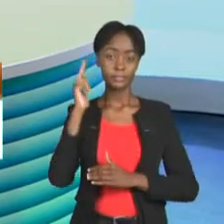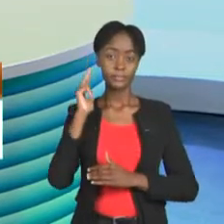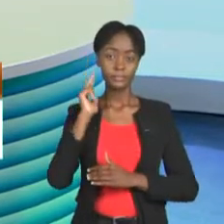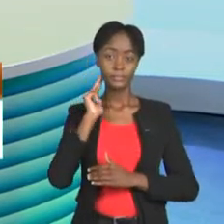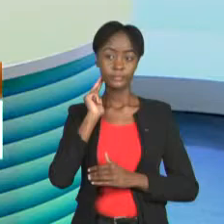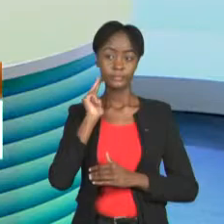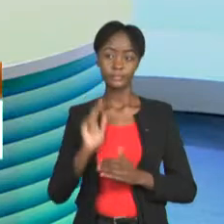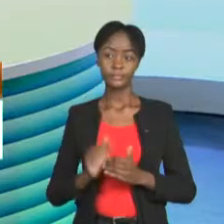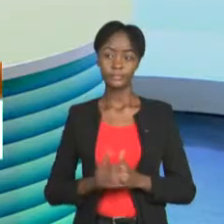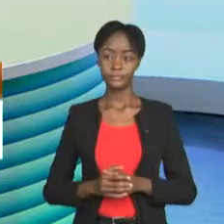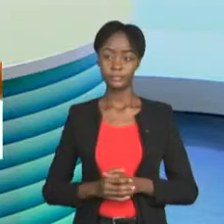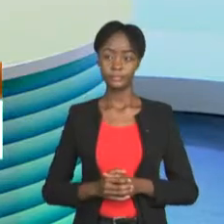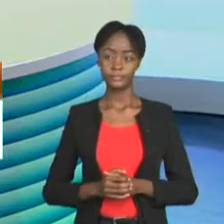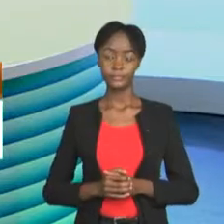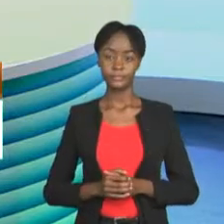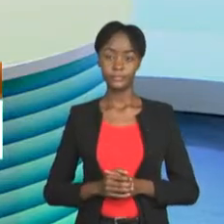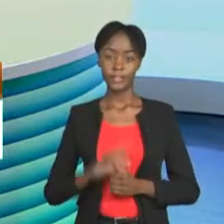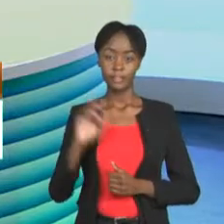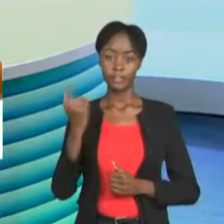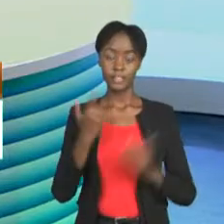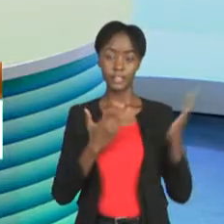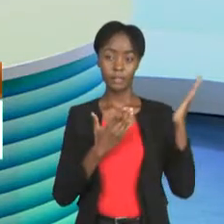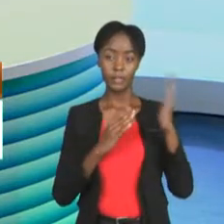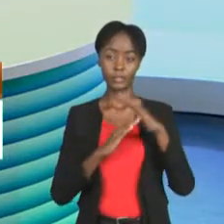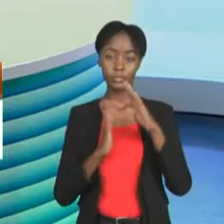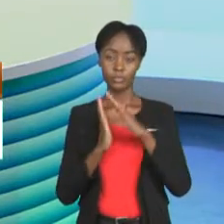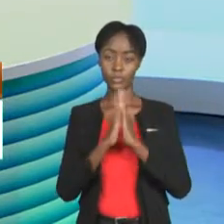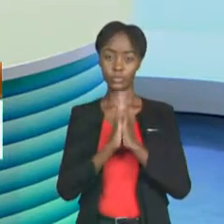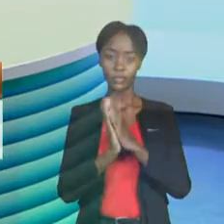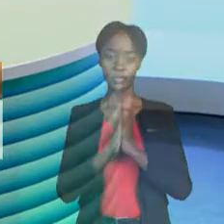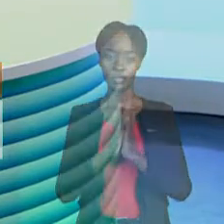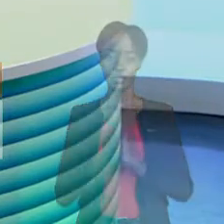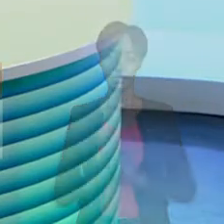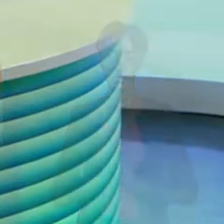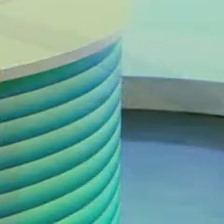ishara ni Tracy Locusts, lakini kwa sasa tuvipate vidokezo.